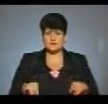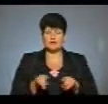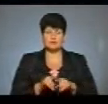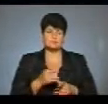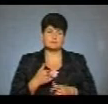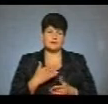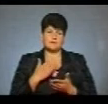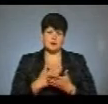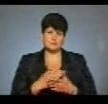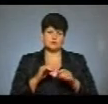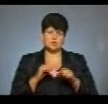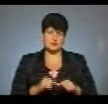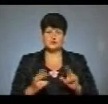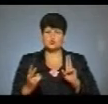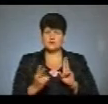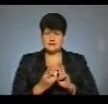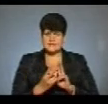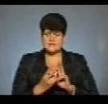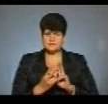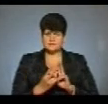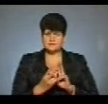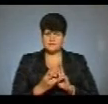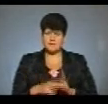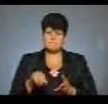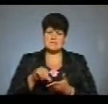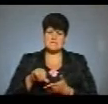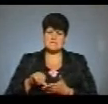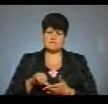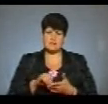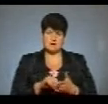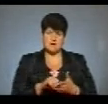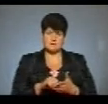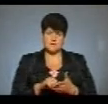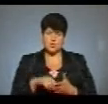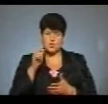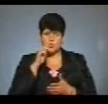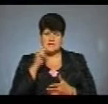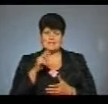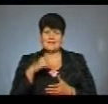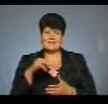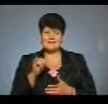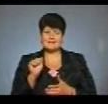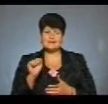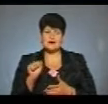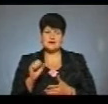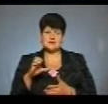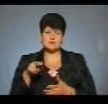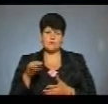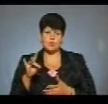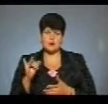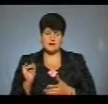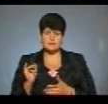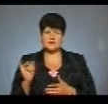ми матимемо нагоду зустрітися з представниками української діаспори в Румунії, а також